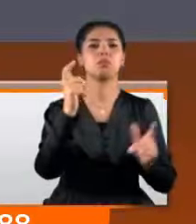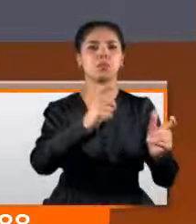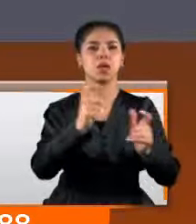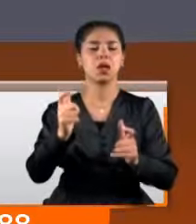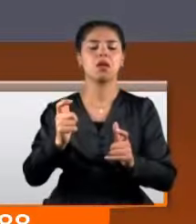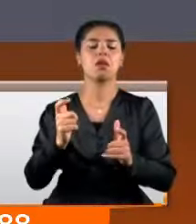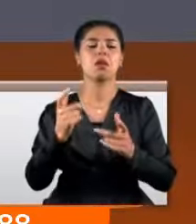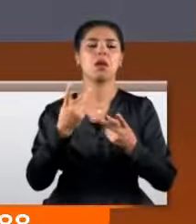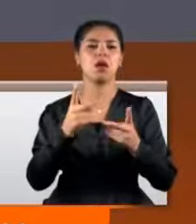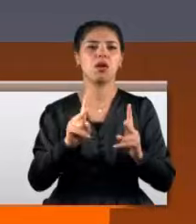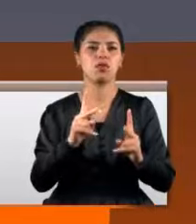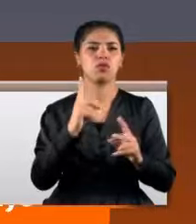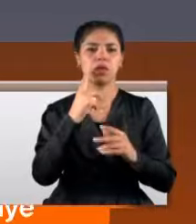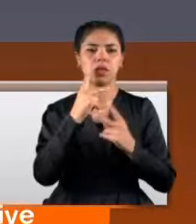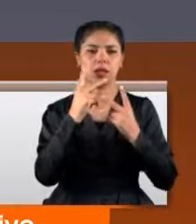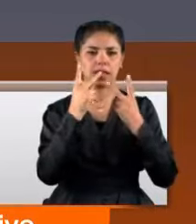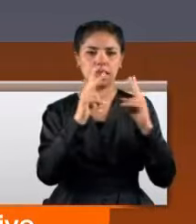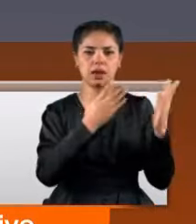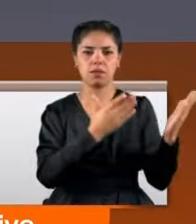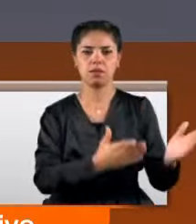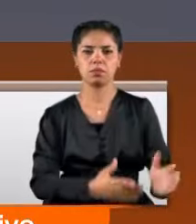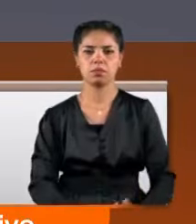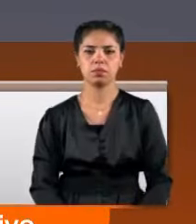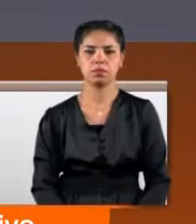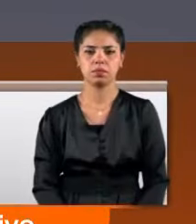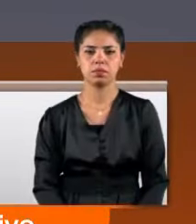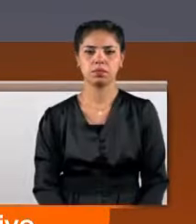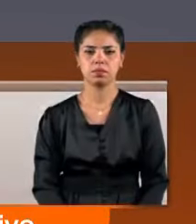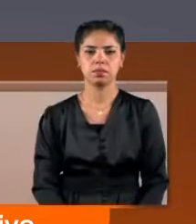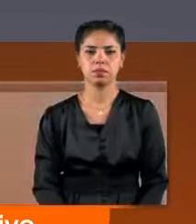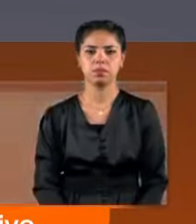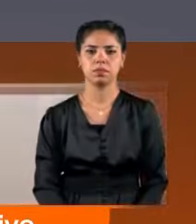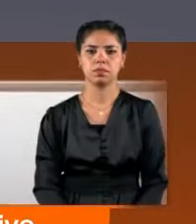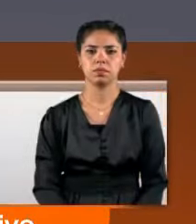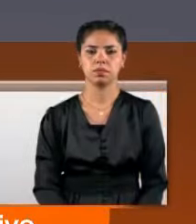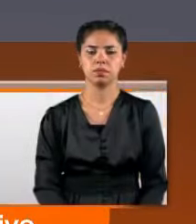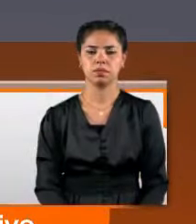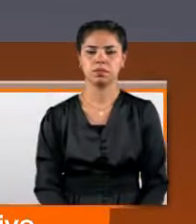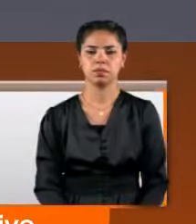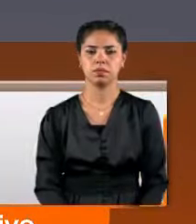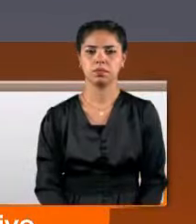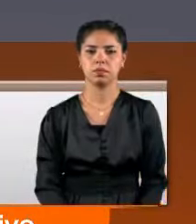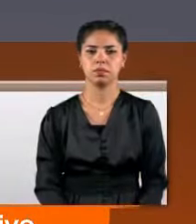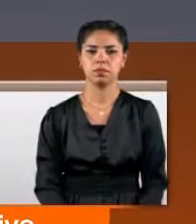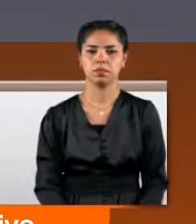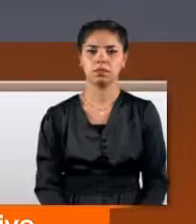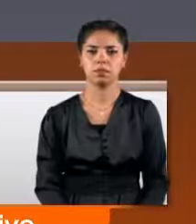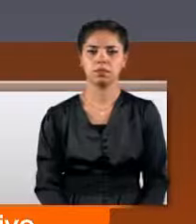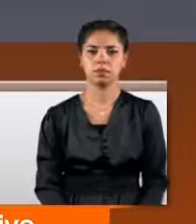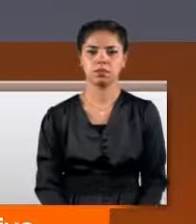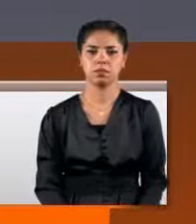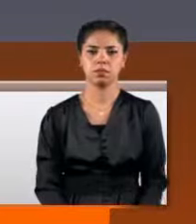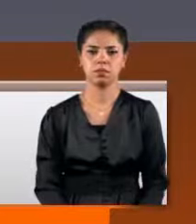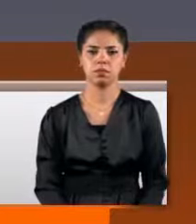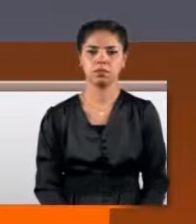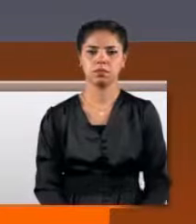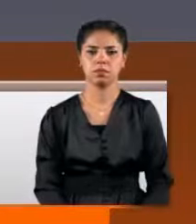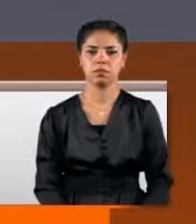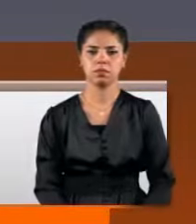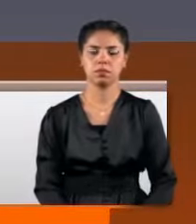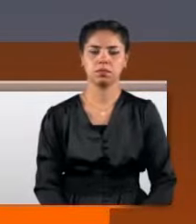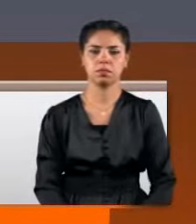4 yıl önce epilepsi hastası olmaya başlamıştım. Hapishanede 2 kez nöbet geçirdim. Amerika'da oğlum için ve kendim için dil okuluna yazılacaktım. Sonunda